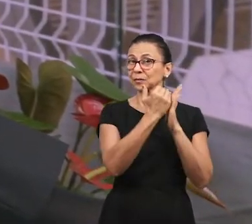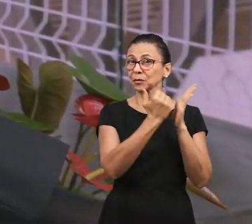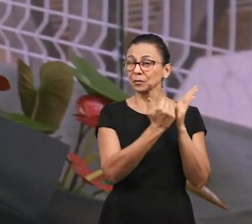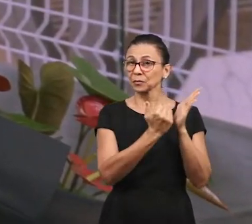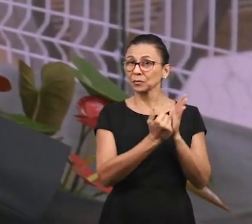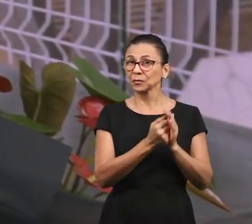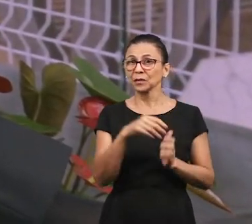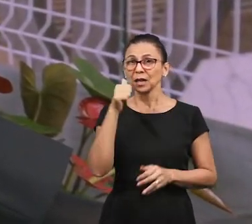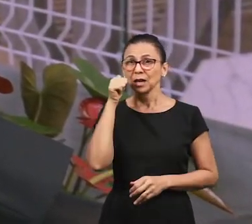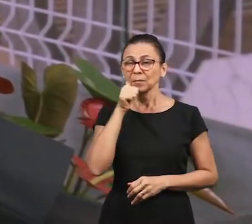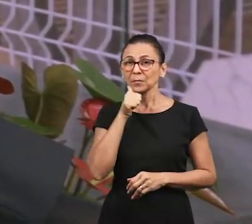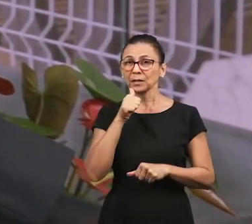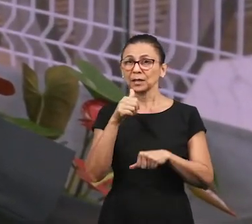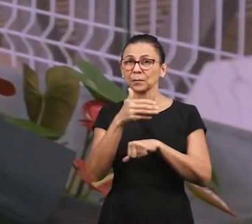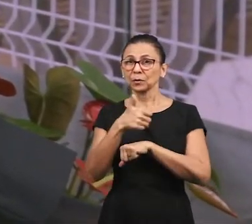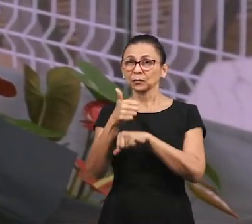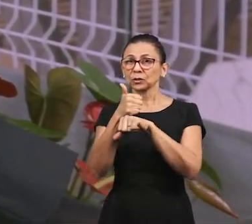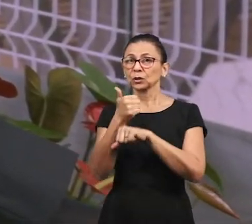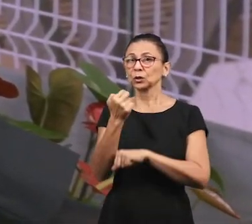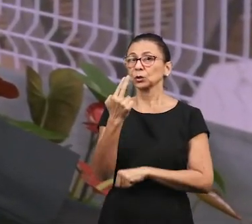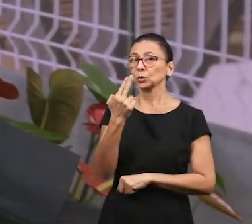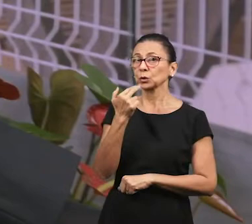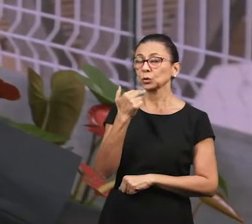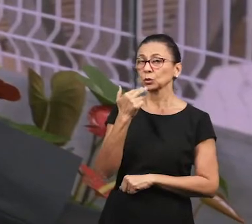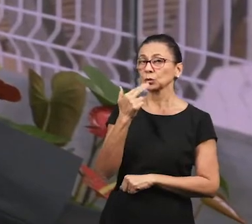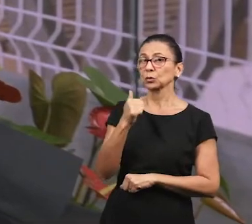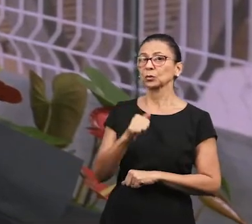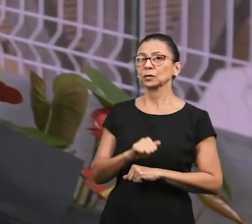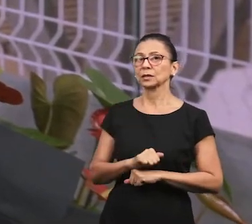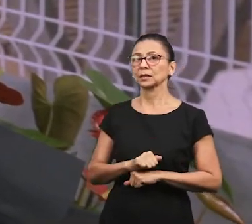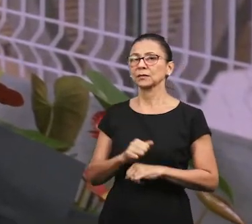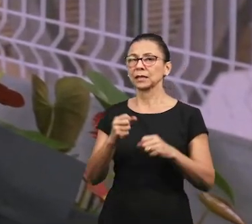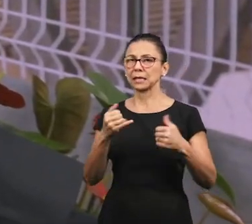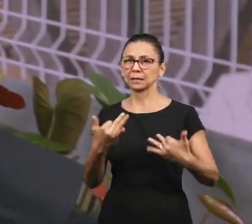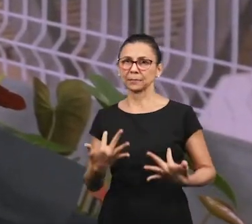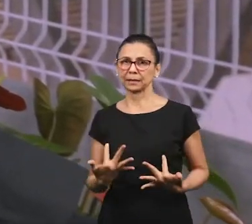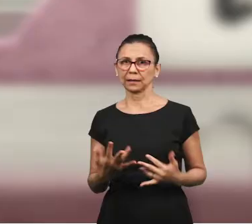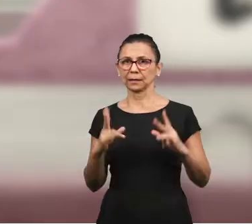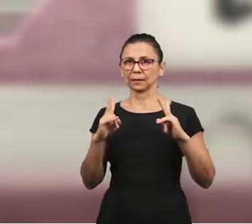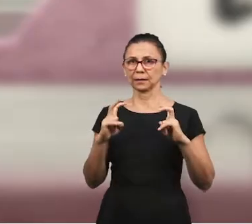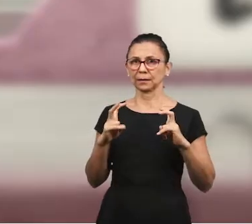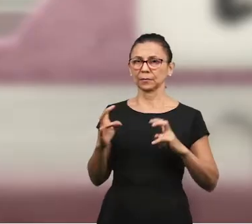Смотрите нашу рубрику, ибо сестра Луани Маньягу, она